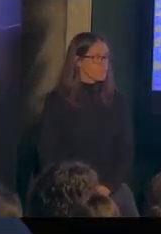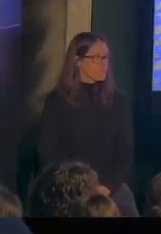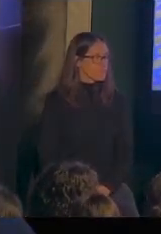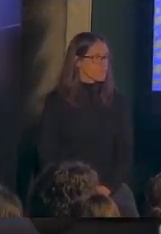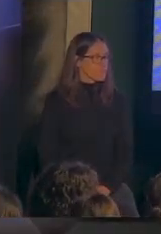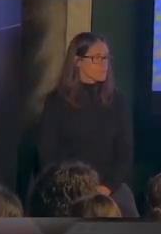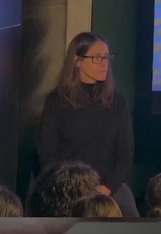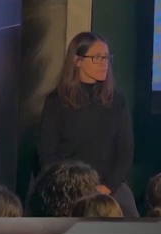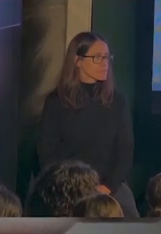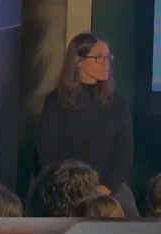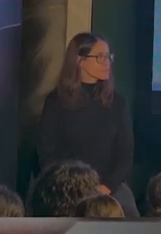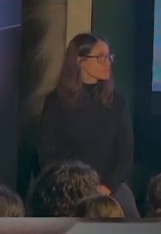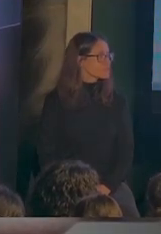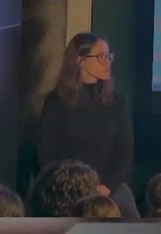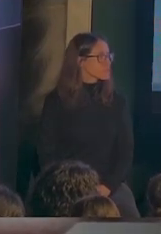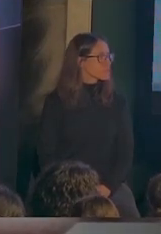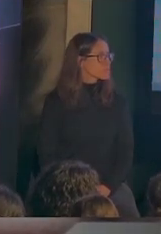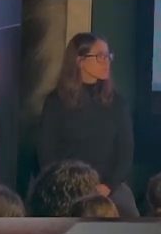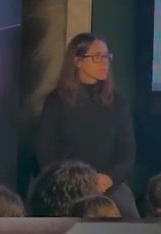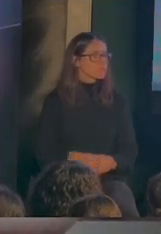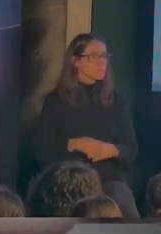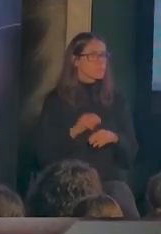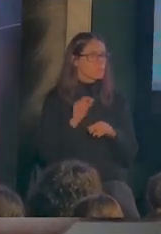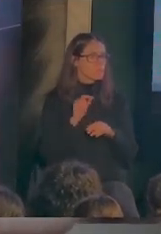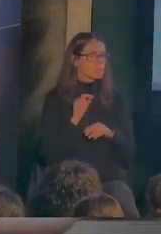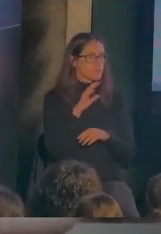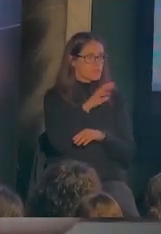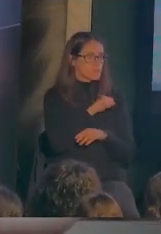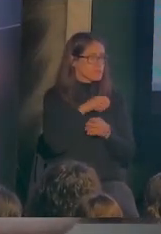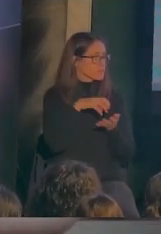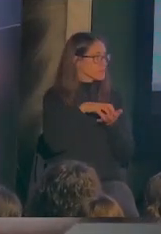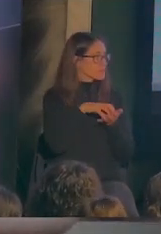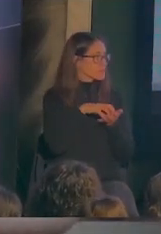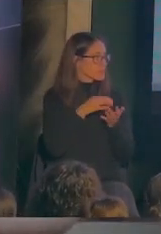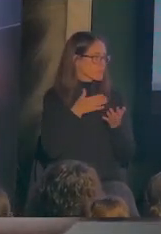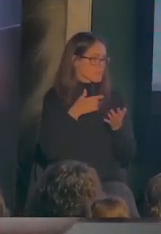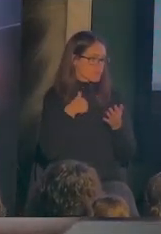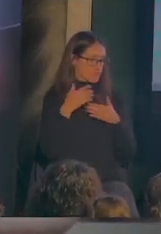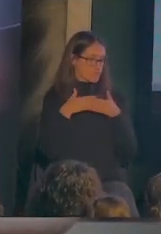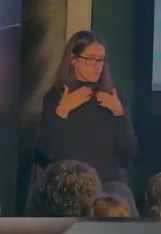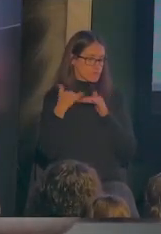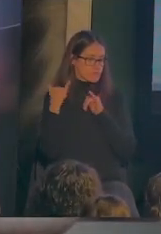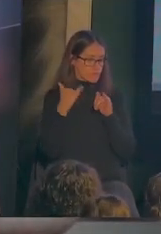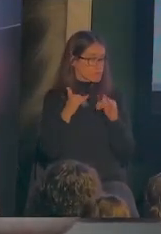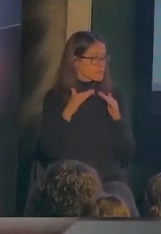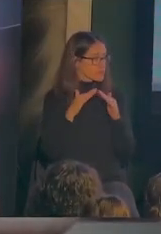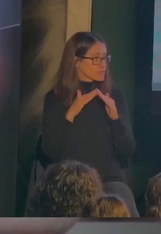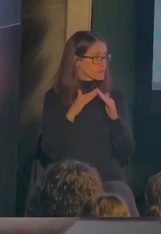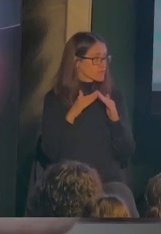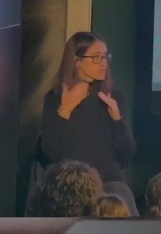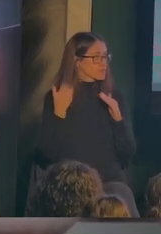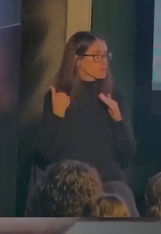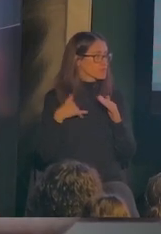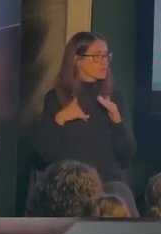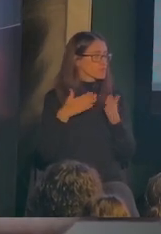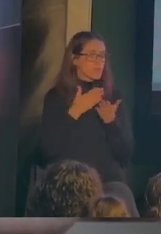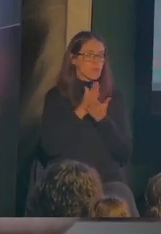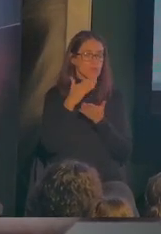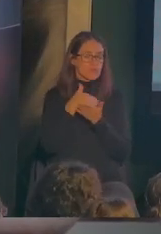Perfecte. Vaig a buscar el gelificat. Aquí tenim el pa de pessic, vale, que jo he